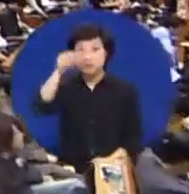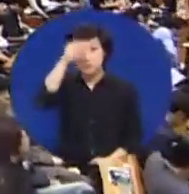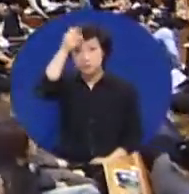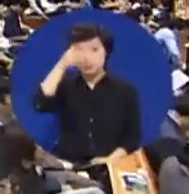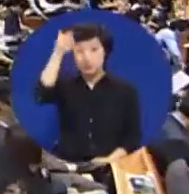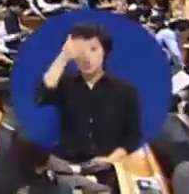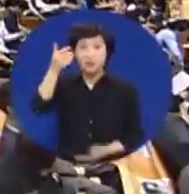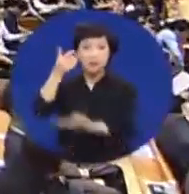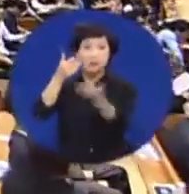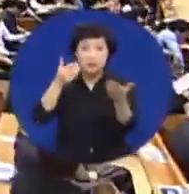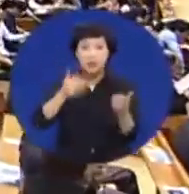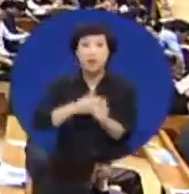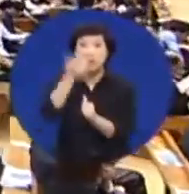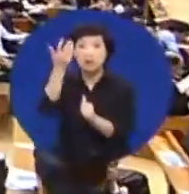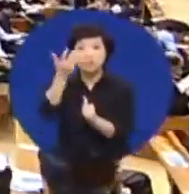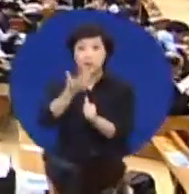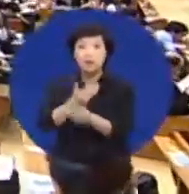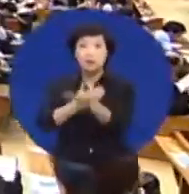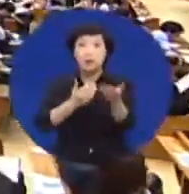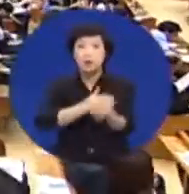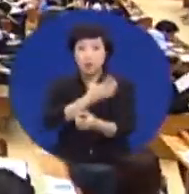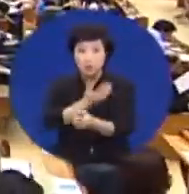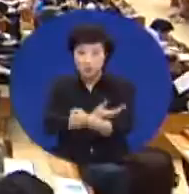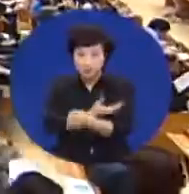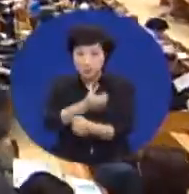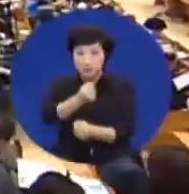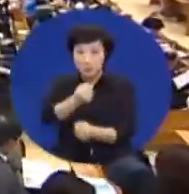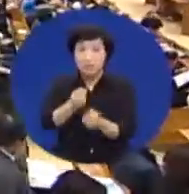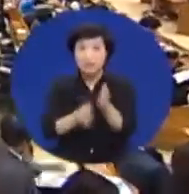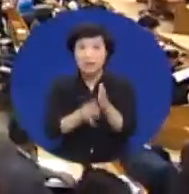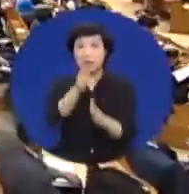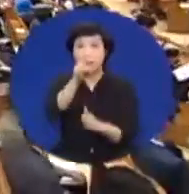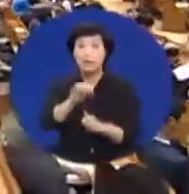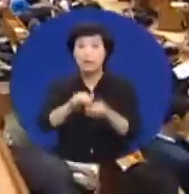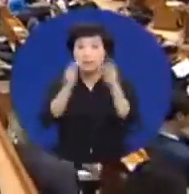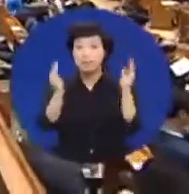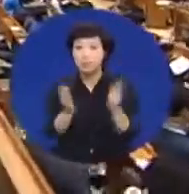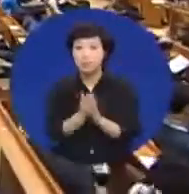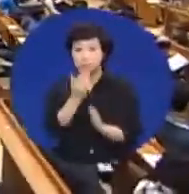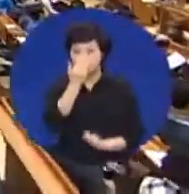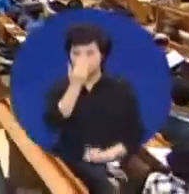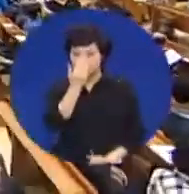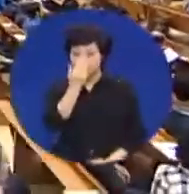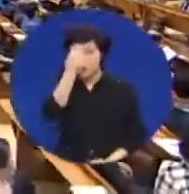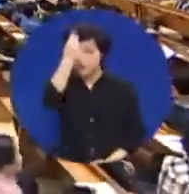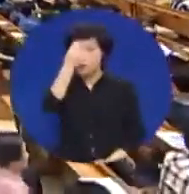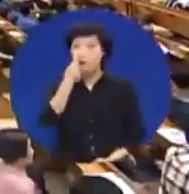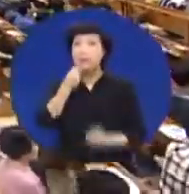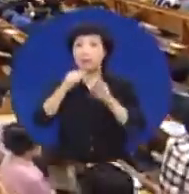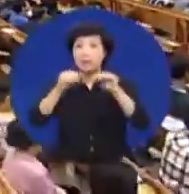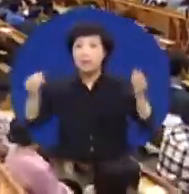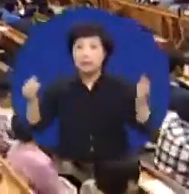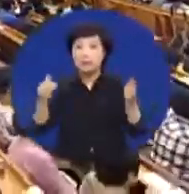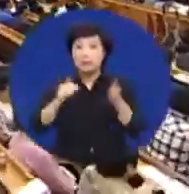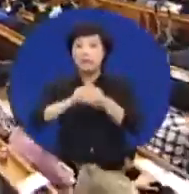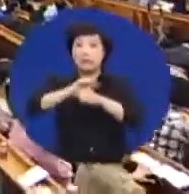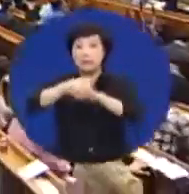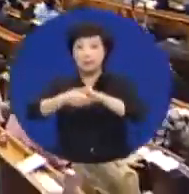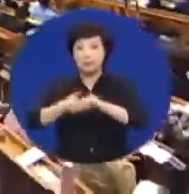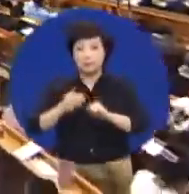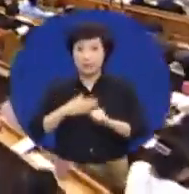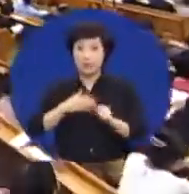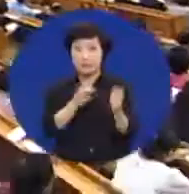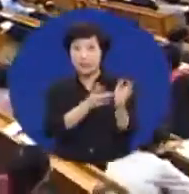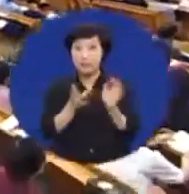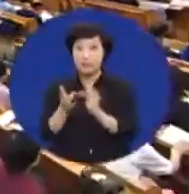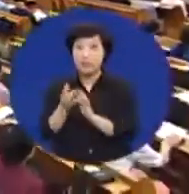너희에게 임하시면 너희가 권능을 받고 예루살렘과 온 유대와 사마리아와 땅끝까지 이르러